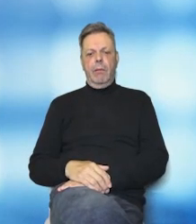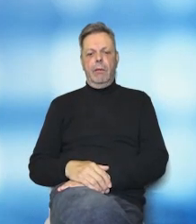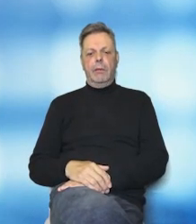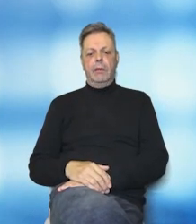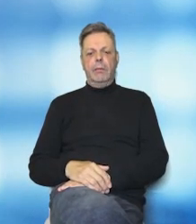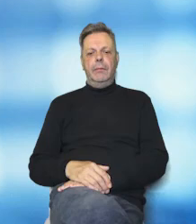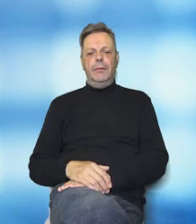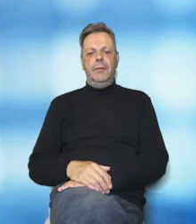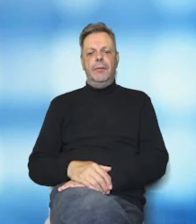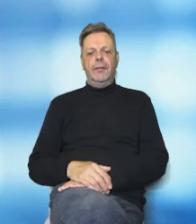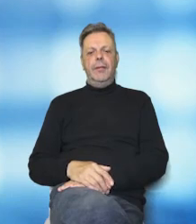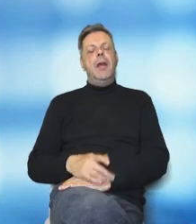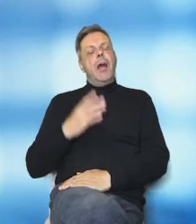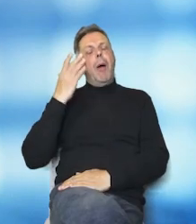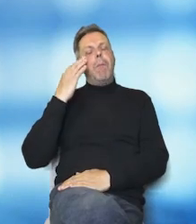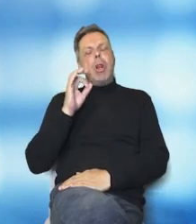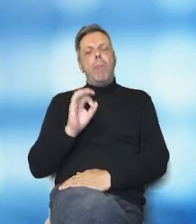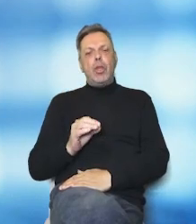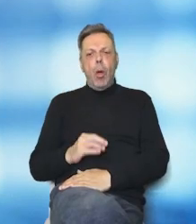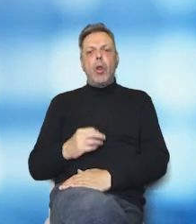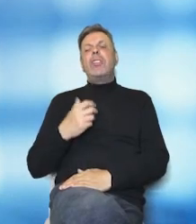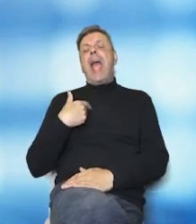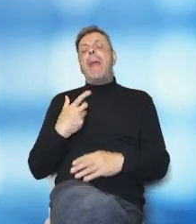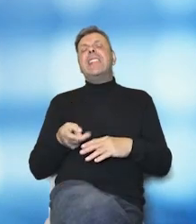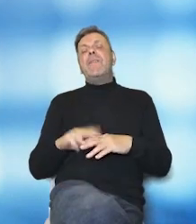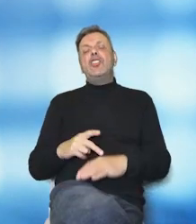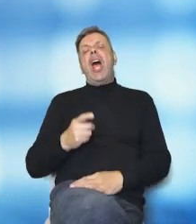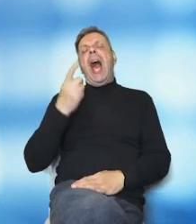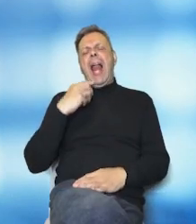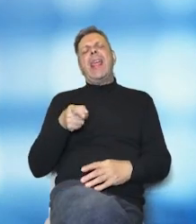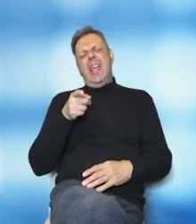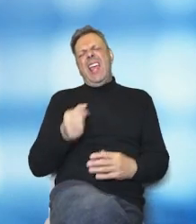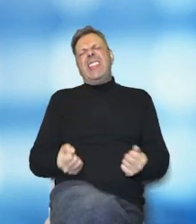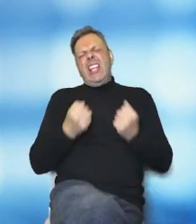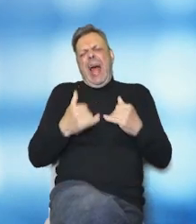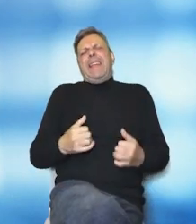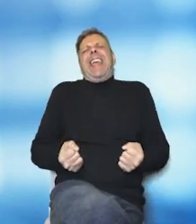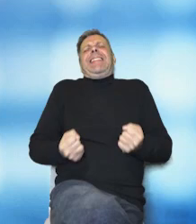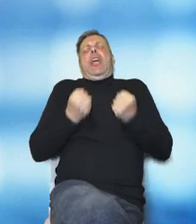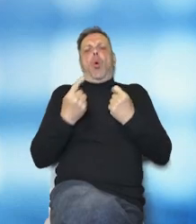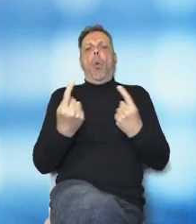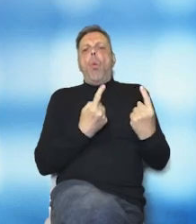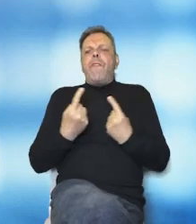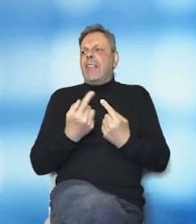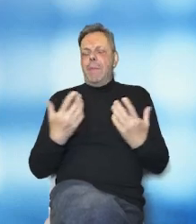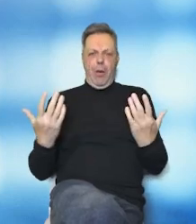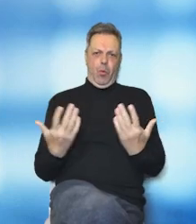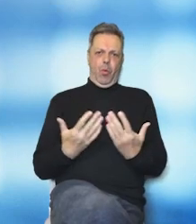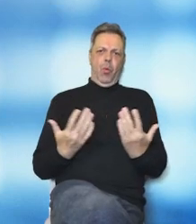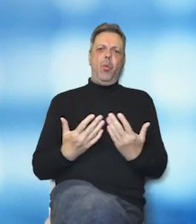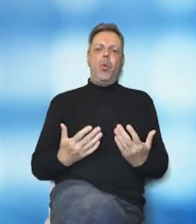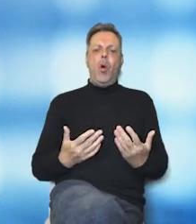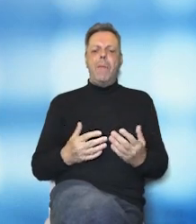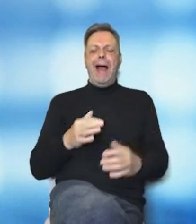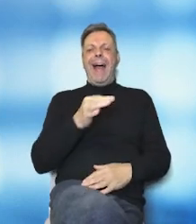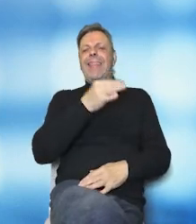evo, bilo bi dobro da nas je i više. Međutim, teško je danas u uvjetima u kojima